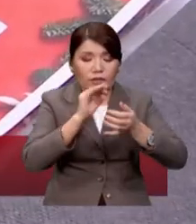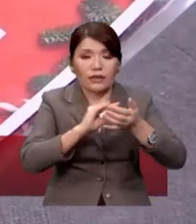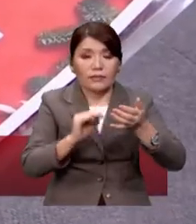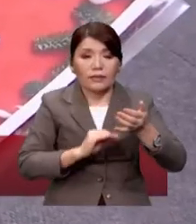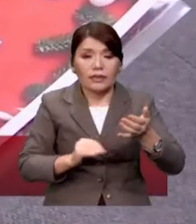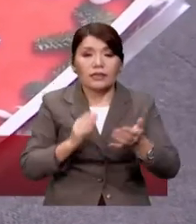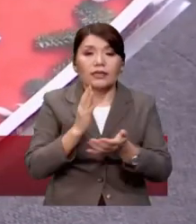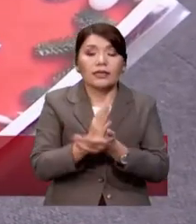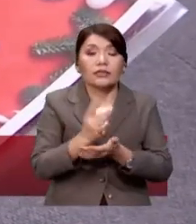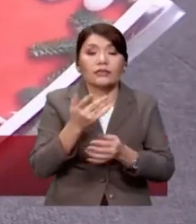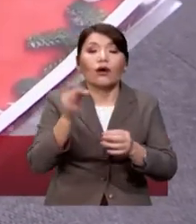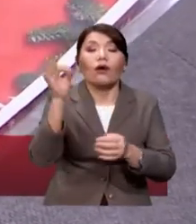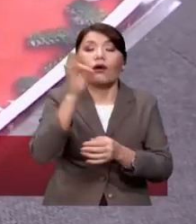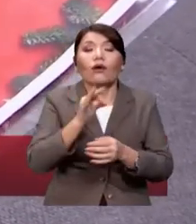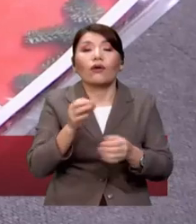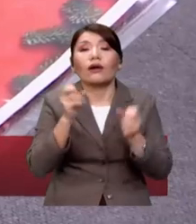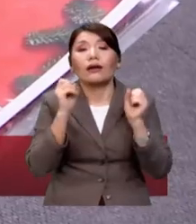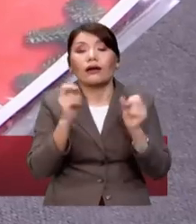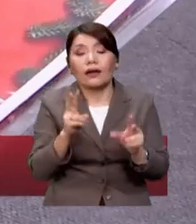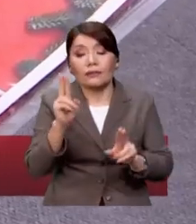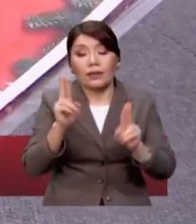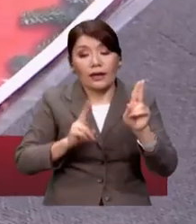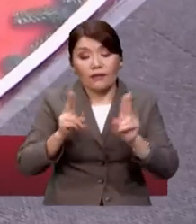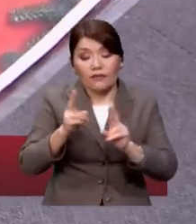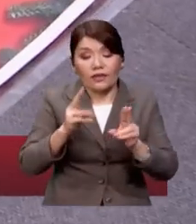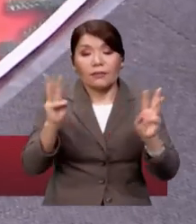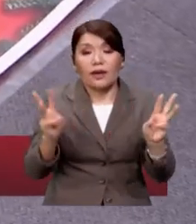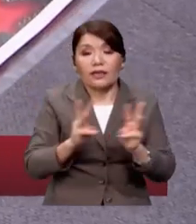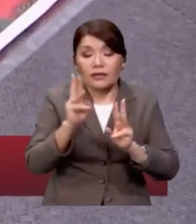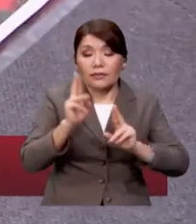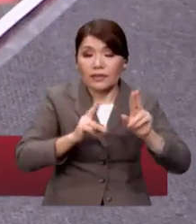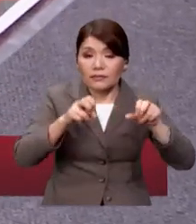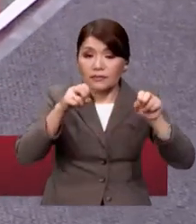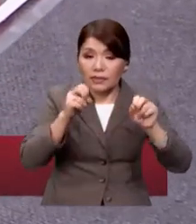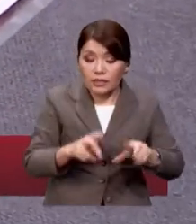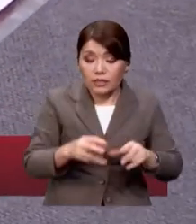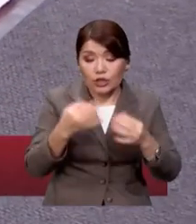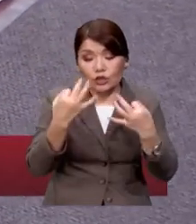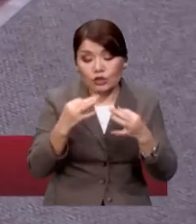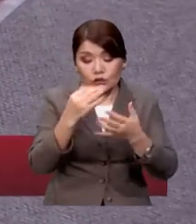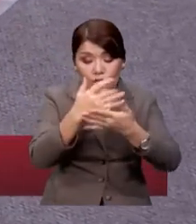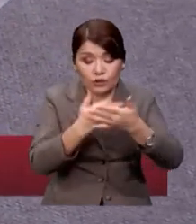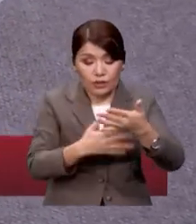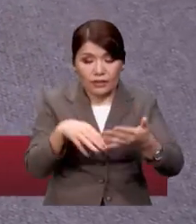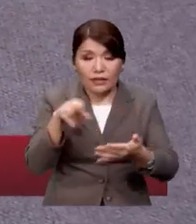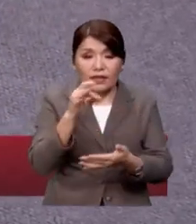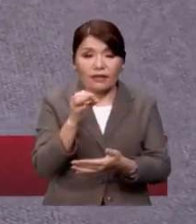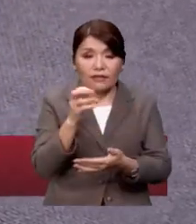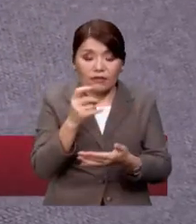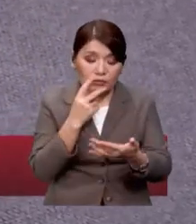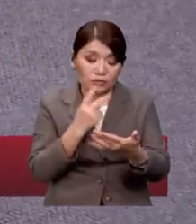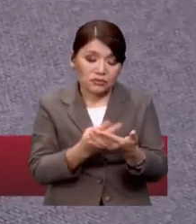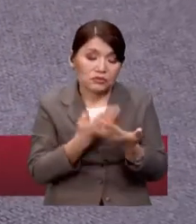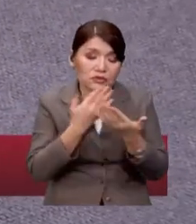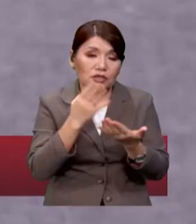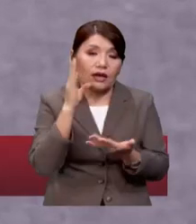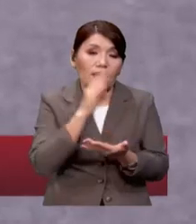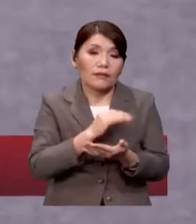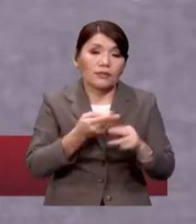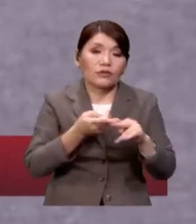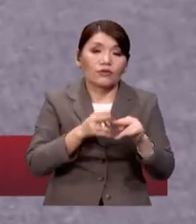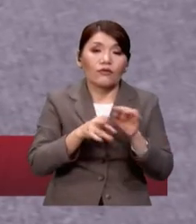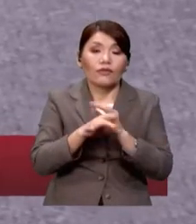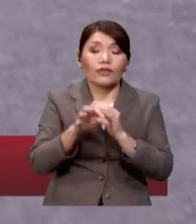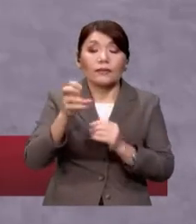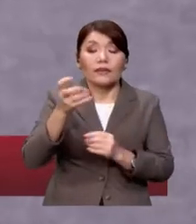необходимая информация о том, как соблюдать правила пожарной безопасности, доступна, изложена в телеграм-мессенджере ведомства. Однако, несмотря на